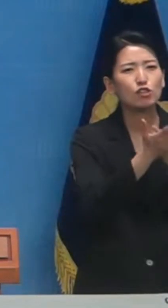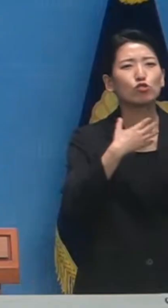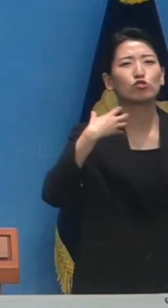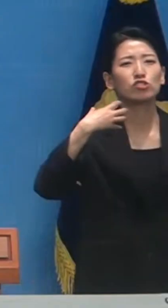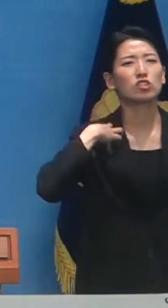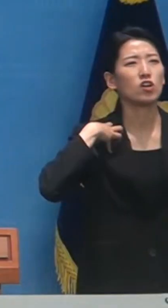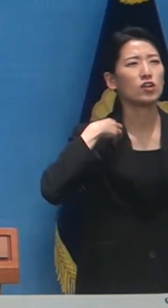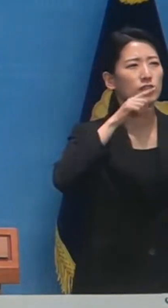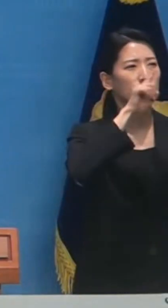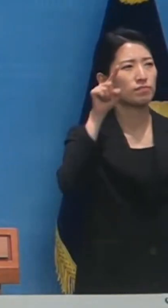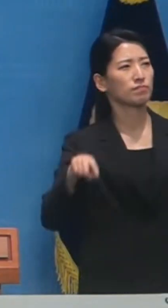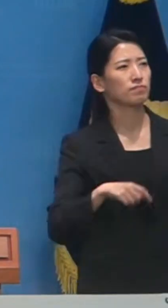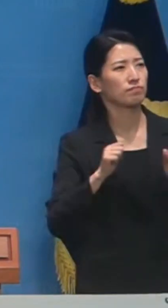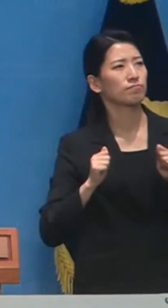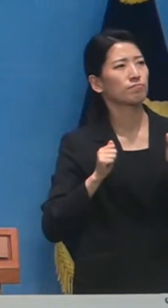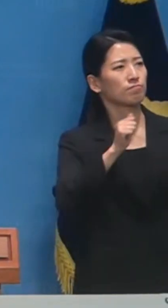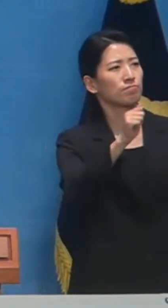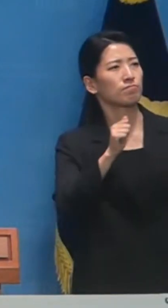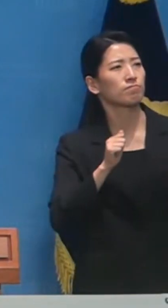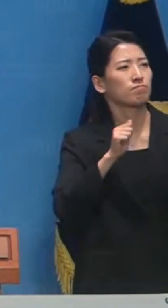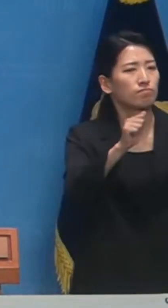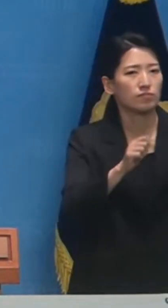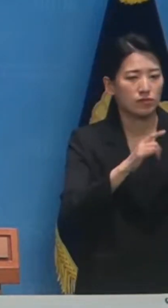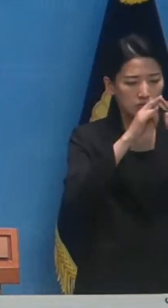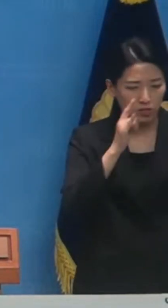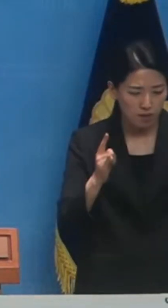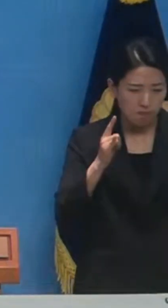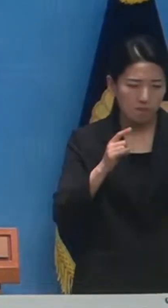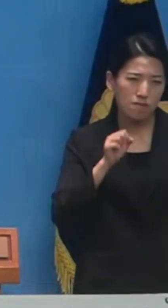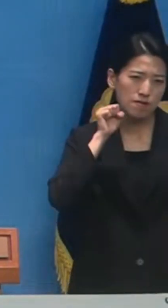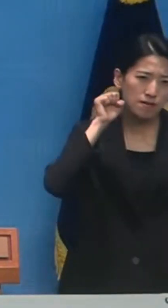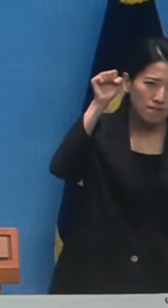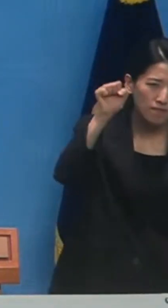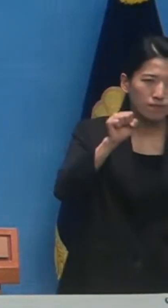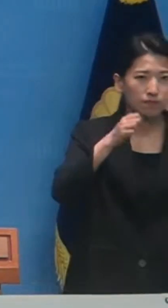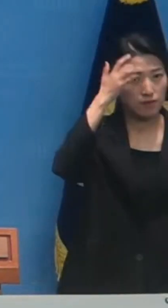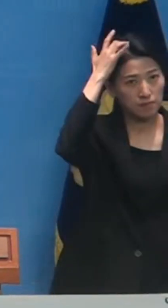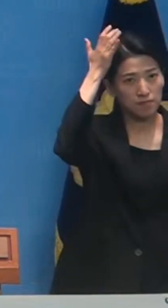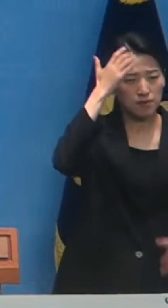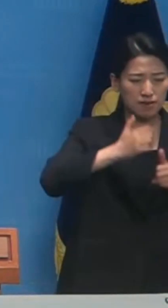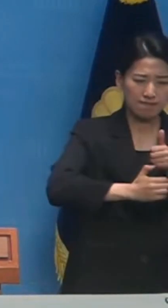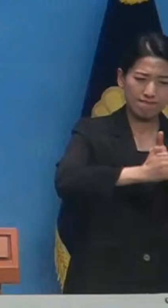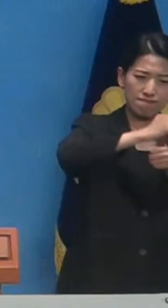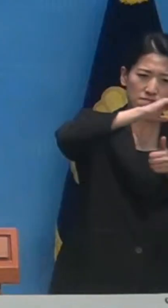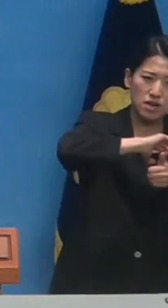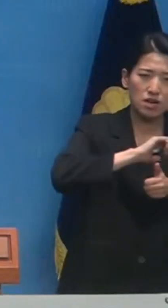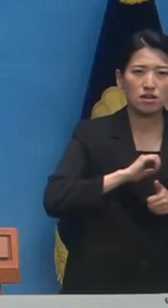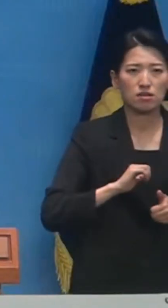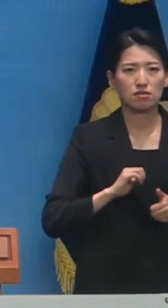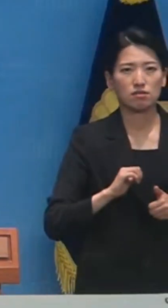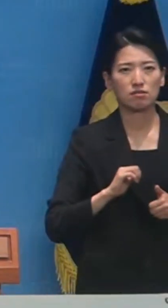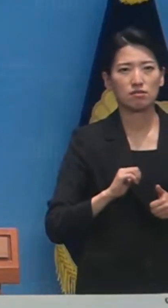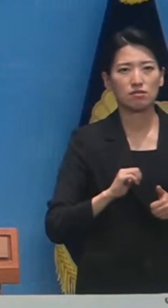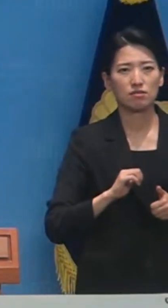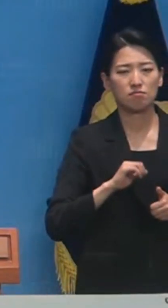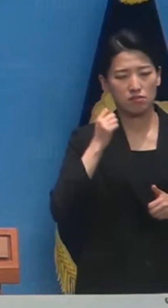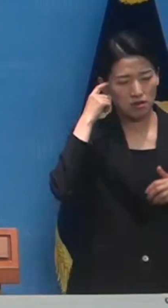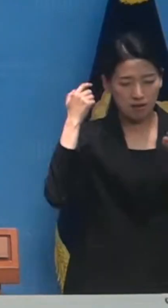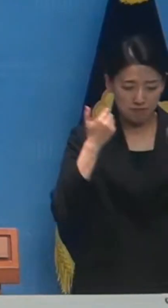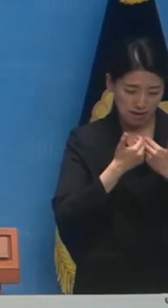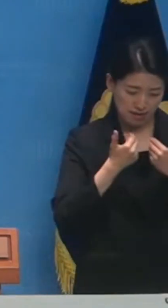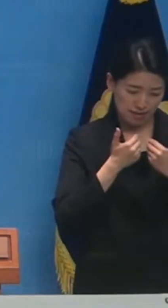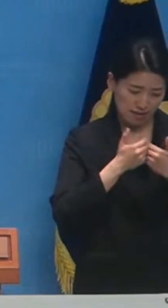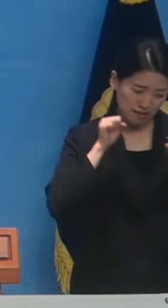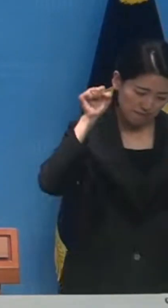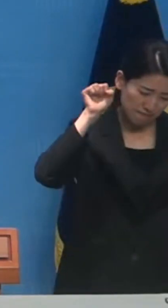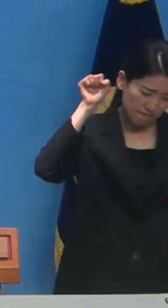제주도청 앞 피켓시, 천막 농성, 삭발식 600명, 1000명의 반대 집회를